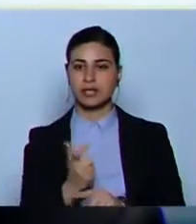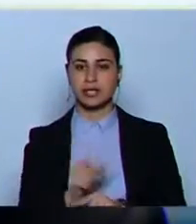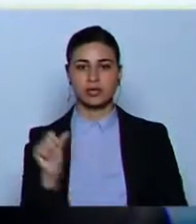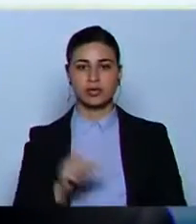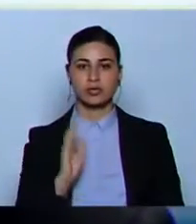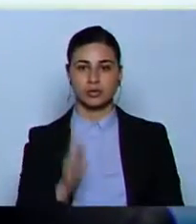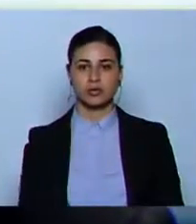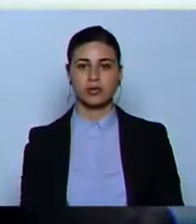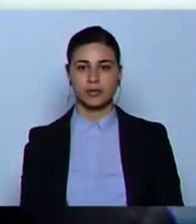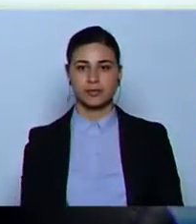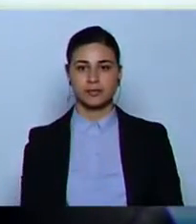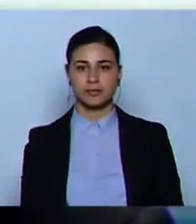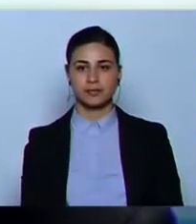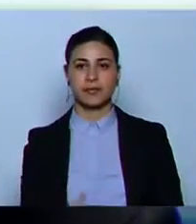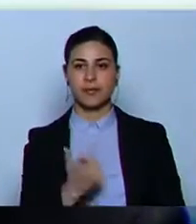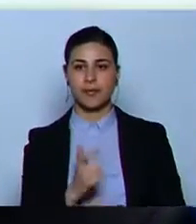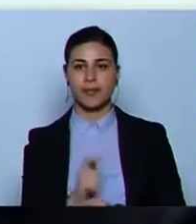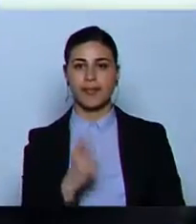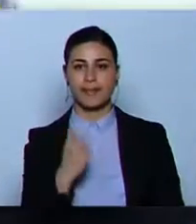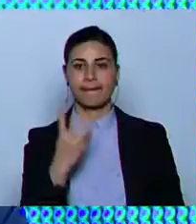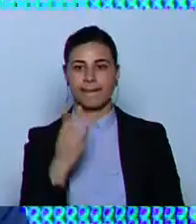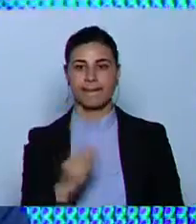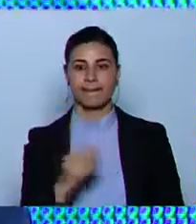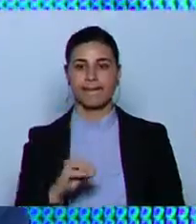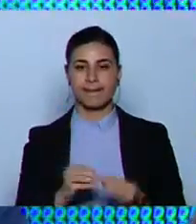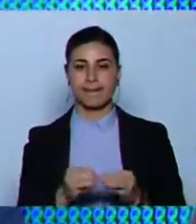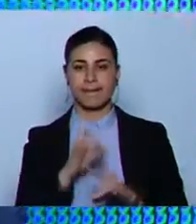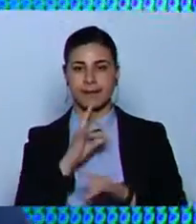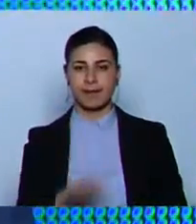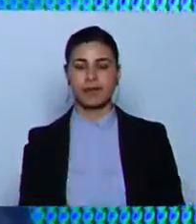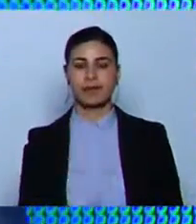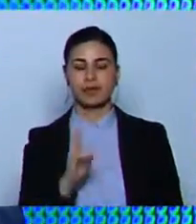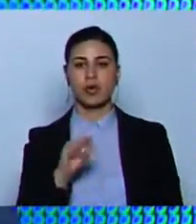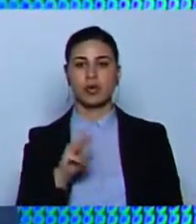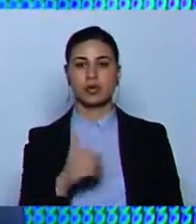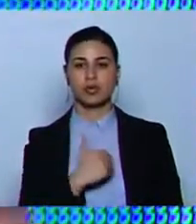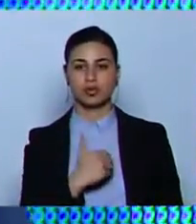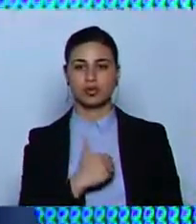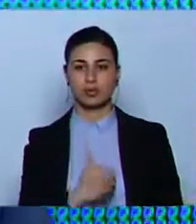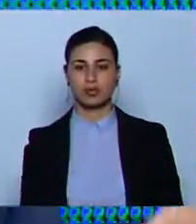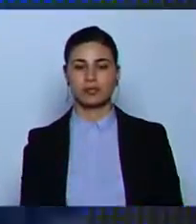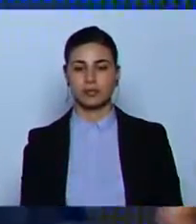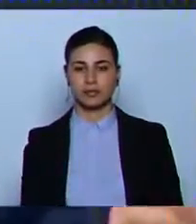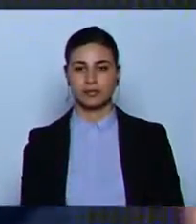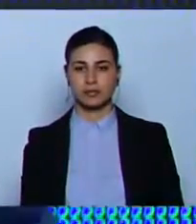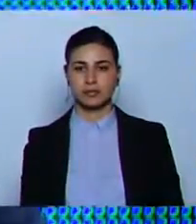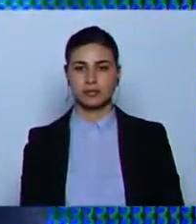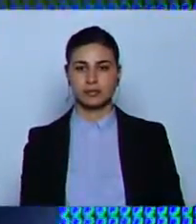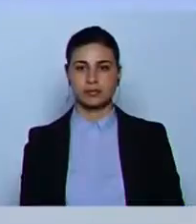შედეგებს გამოიღებს. ეს მარტო ერთი დღევანდელი დღის პრობლემა არ იქნება. ერთი წამით ბატონ კოტეს უნდა კომენტარი. კი.